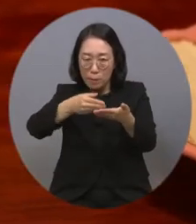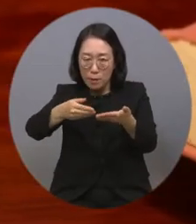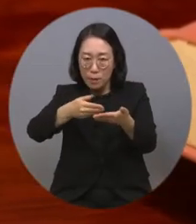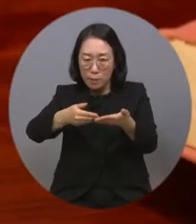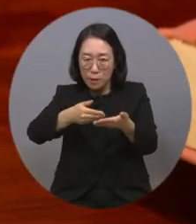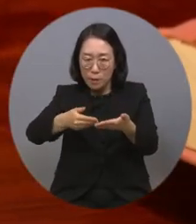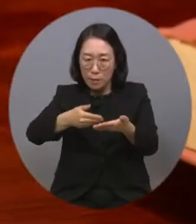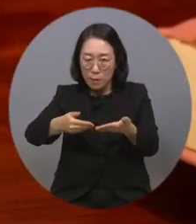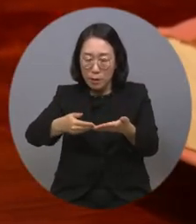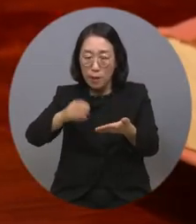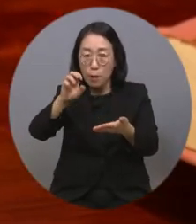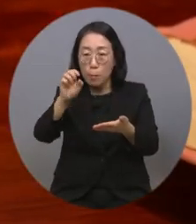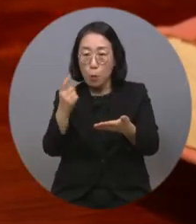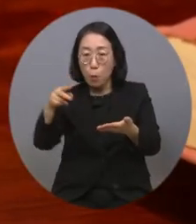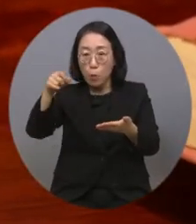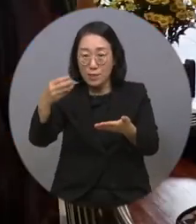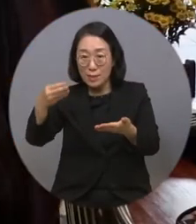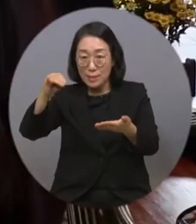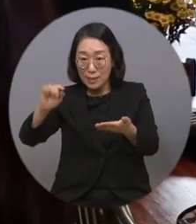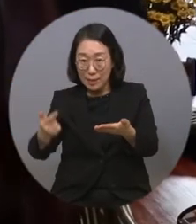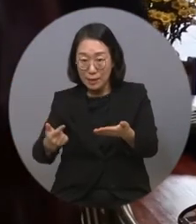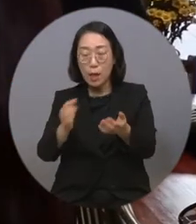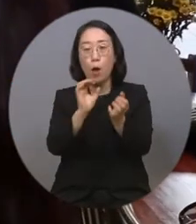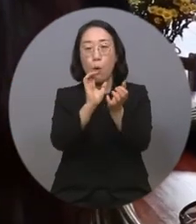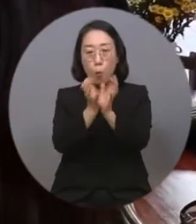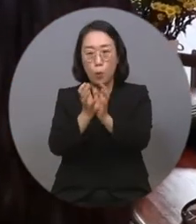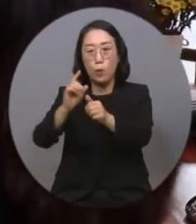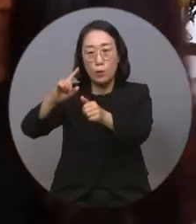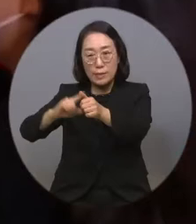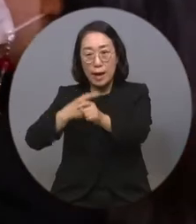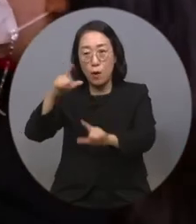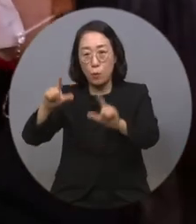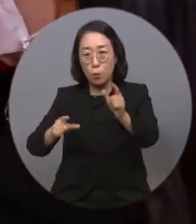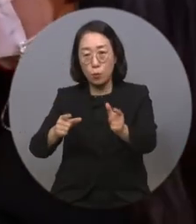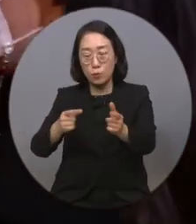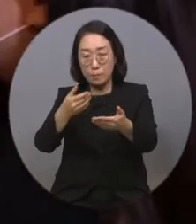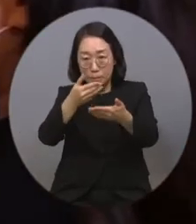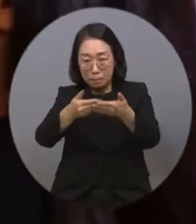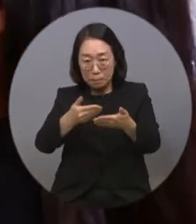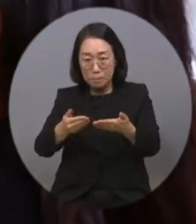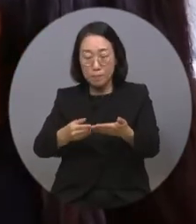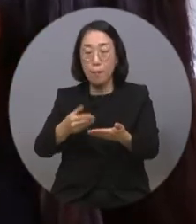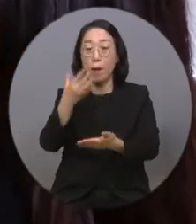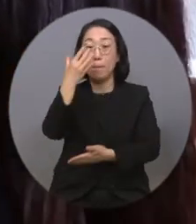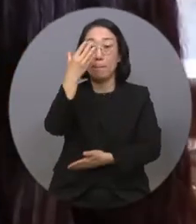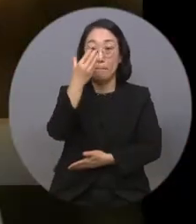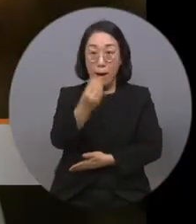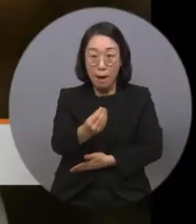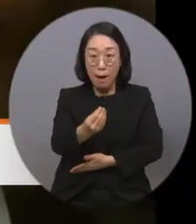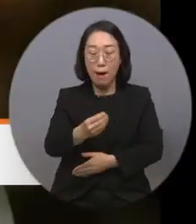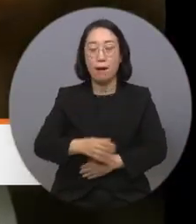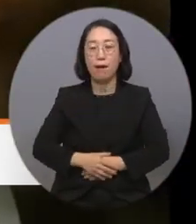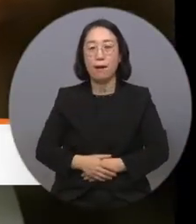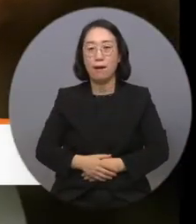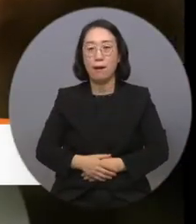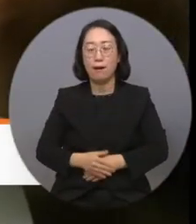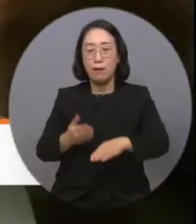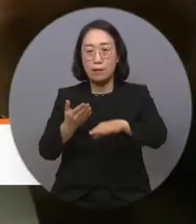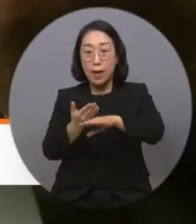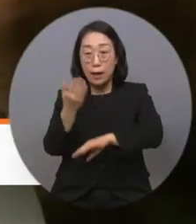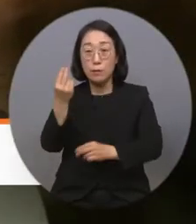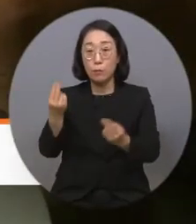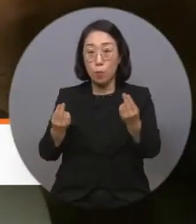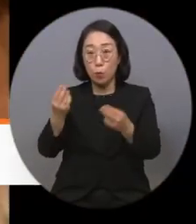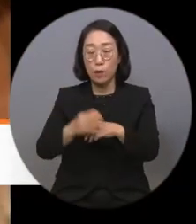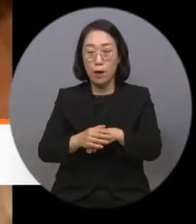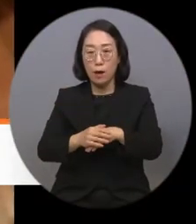거쳐 아름다운 꽃이 피고 화려한 자연 풍광이 담겨져 눈길을 사로잡습니다. 다른 도자보다